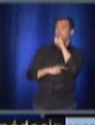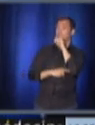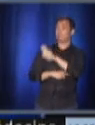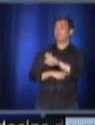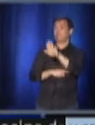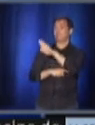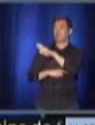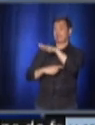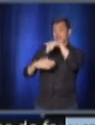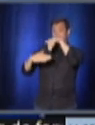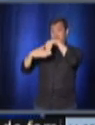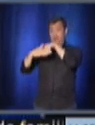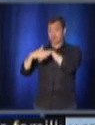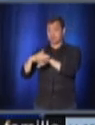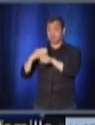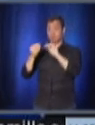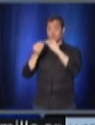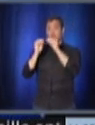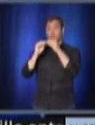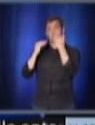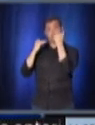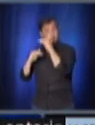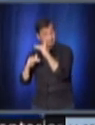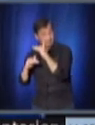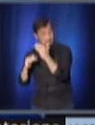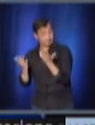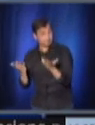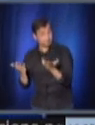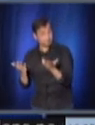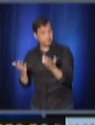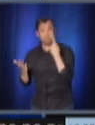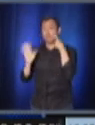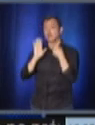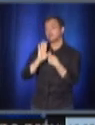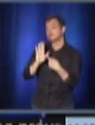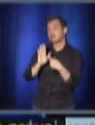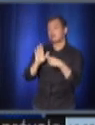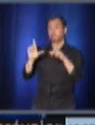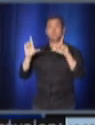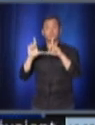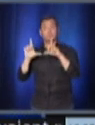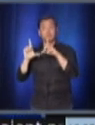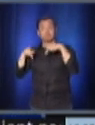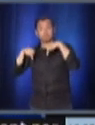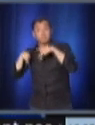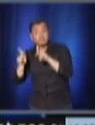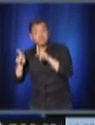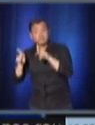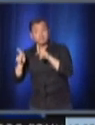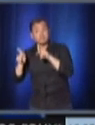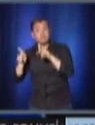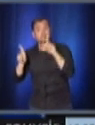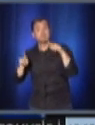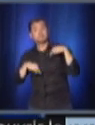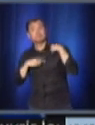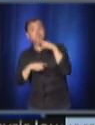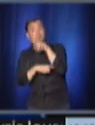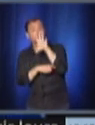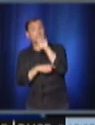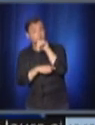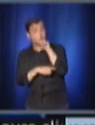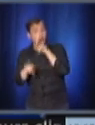un nombre limite dans le permis d'alcool. Donc, si vous avez une limite de 250